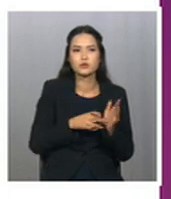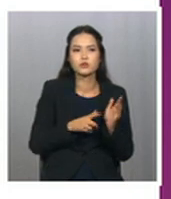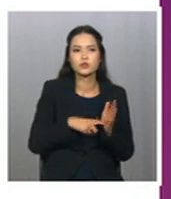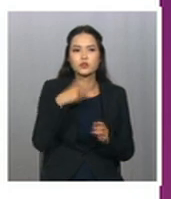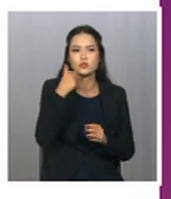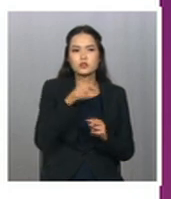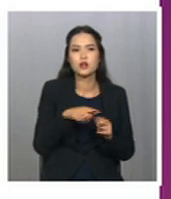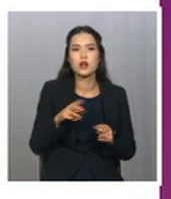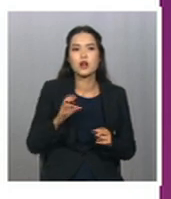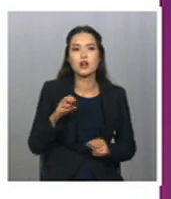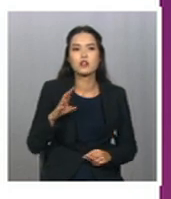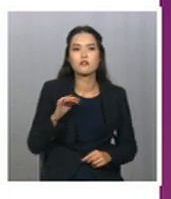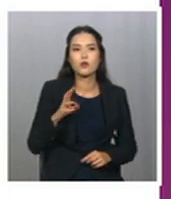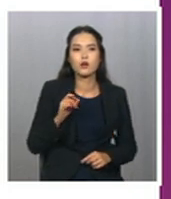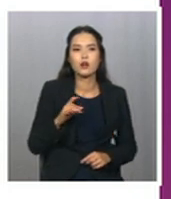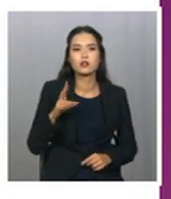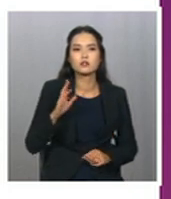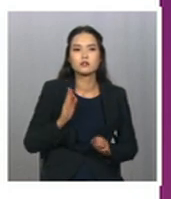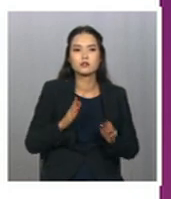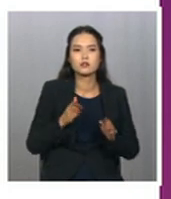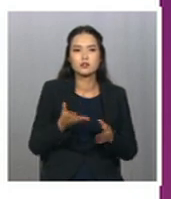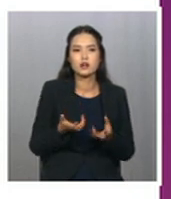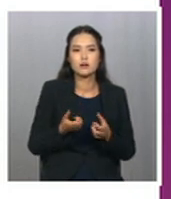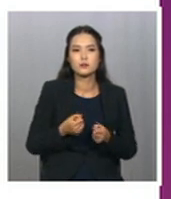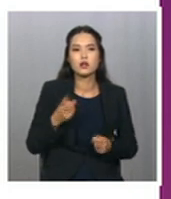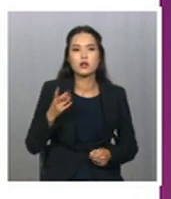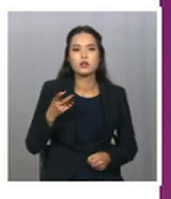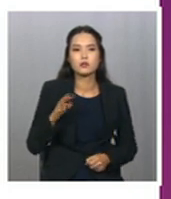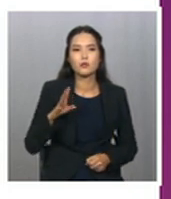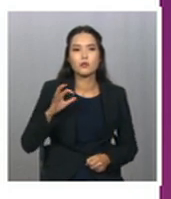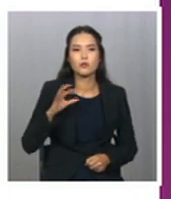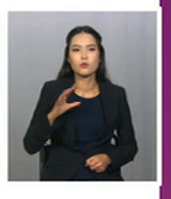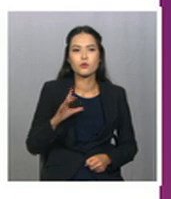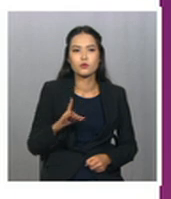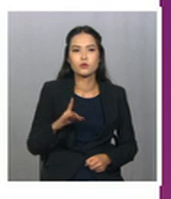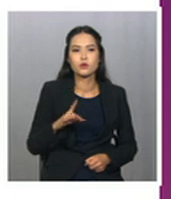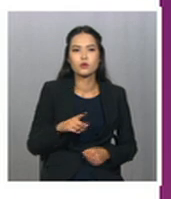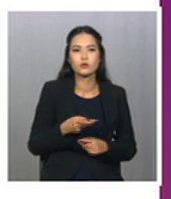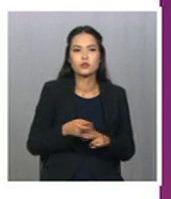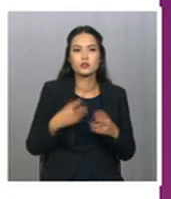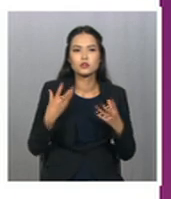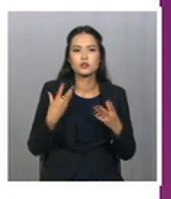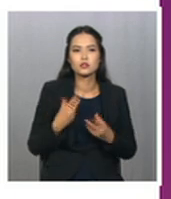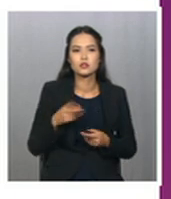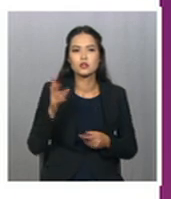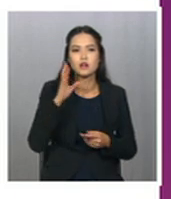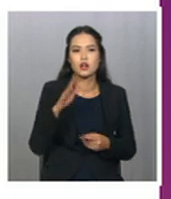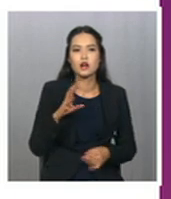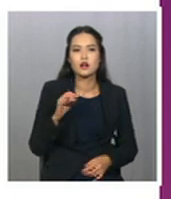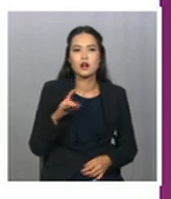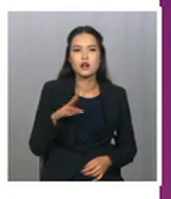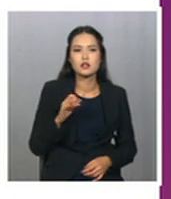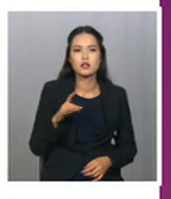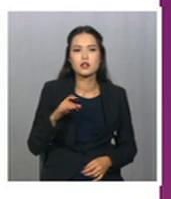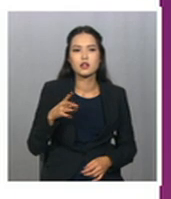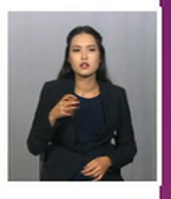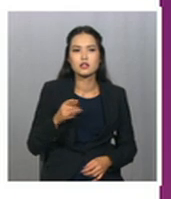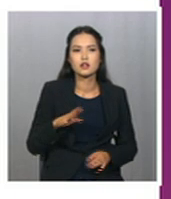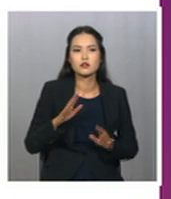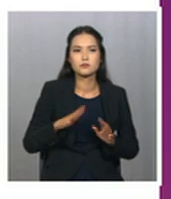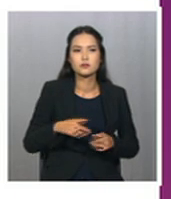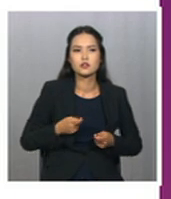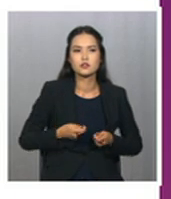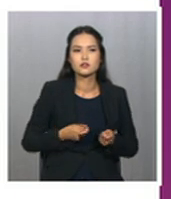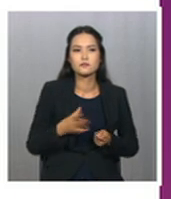адвокаттар коллегиясына қабылданып, сол кезден бастап атақты заң фирмасында қызмет атқарған болатын.